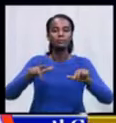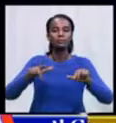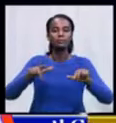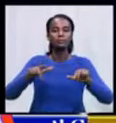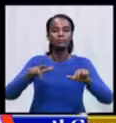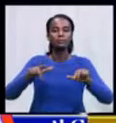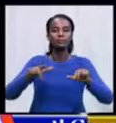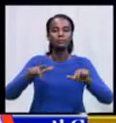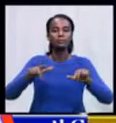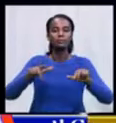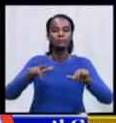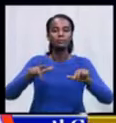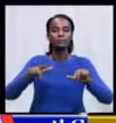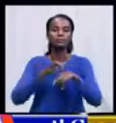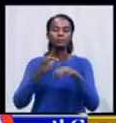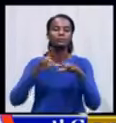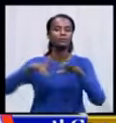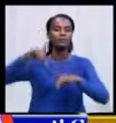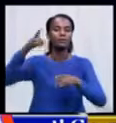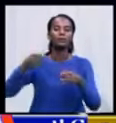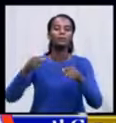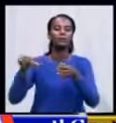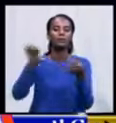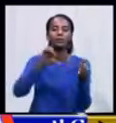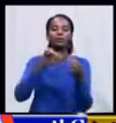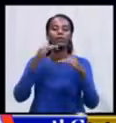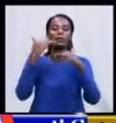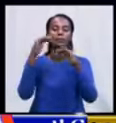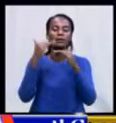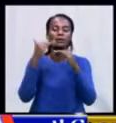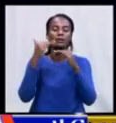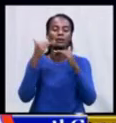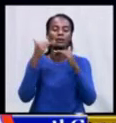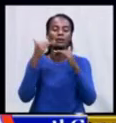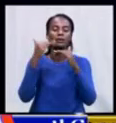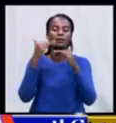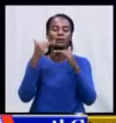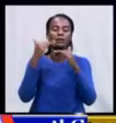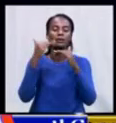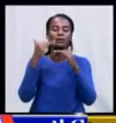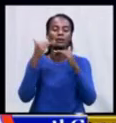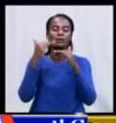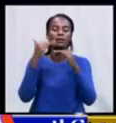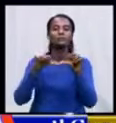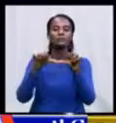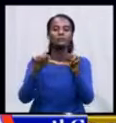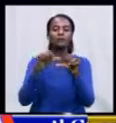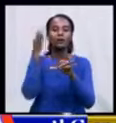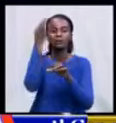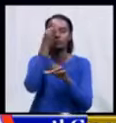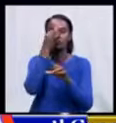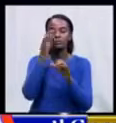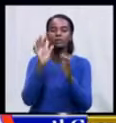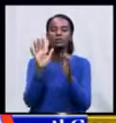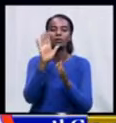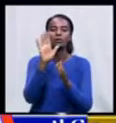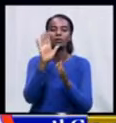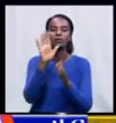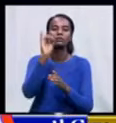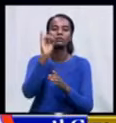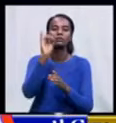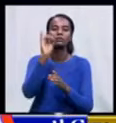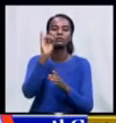ላይ ከፍተኛ መዋዕለ ንዋይ በማፍሰስ ተመጣጣኝ የመከላከል እርምጃ መውሰድ እንደሚቀጥል ከፌስቡክ ገጻቸው ያገኘነው